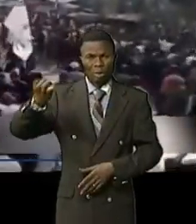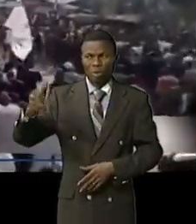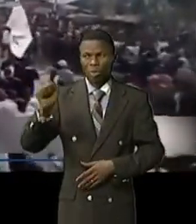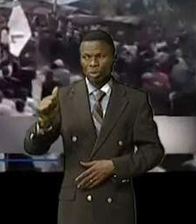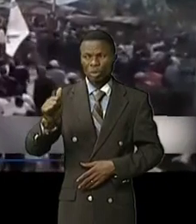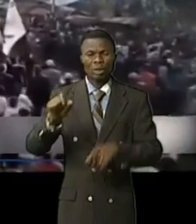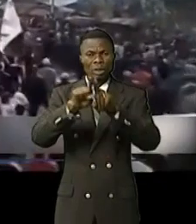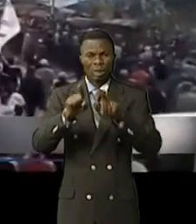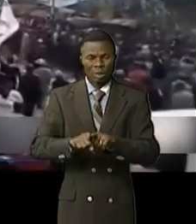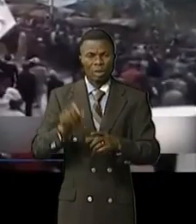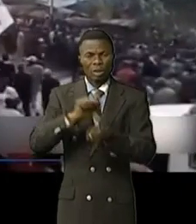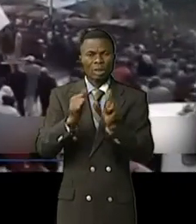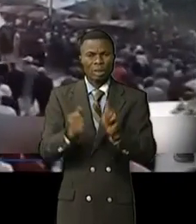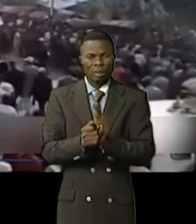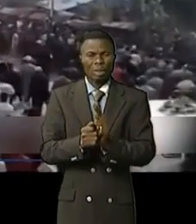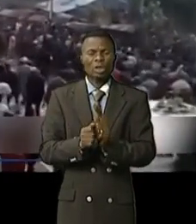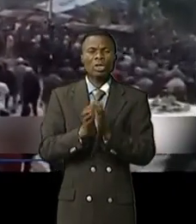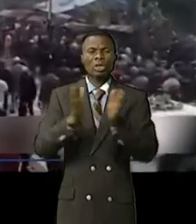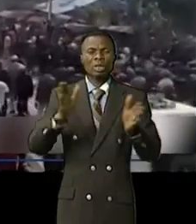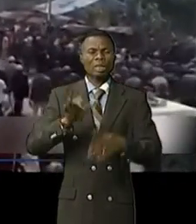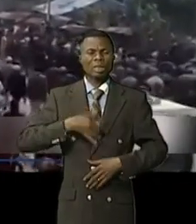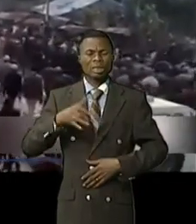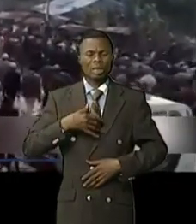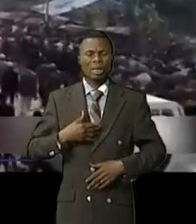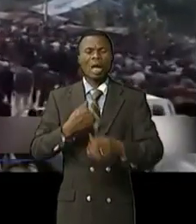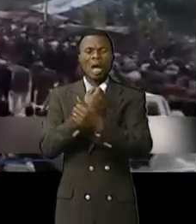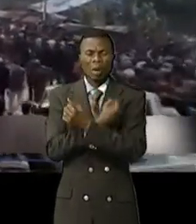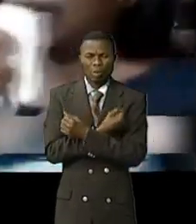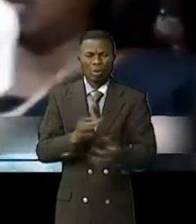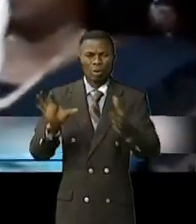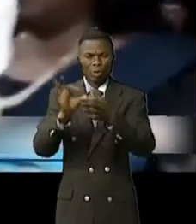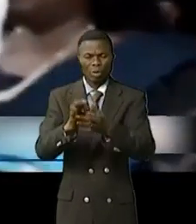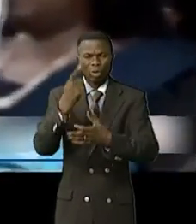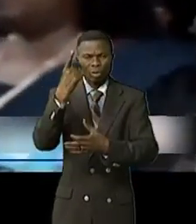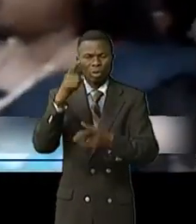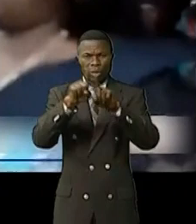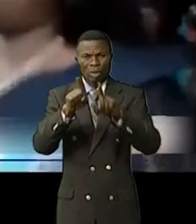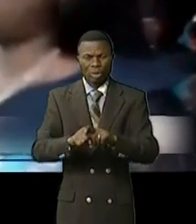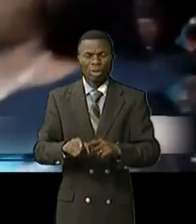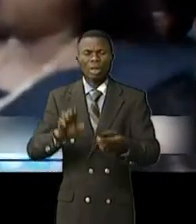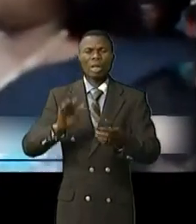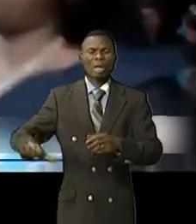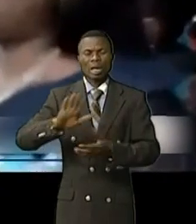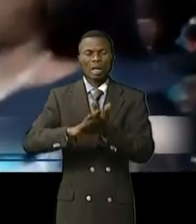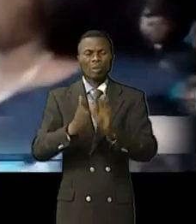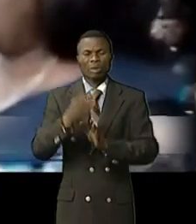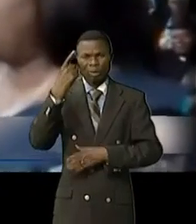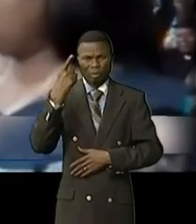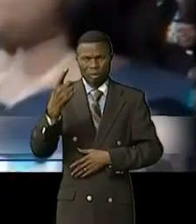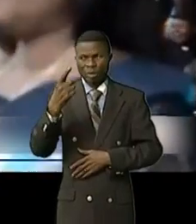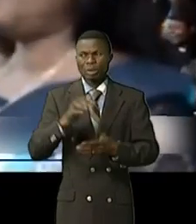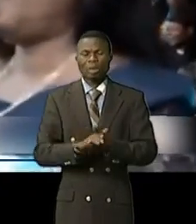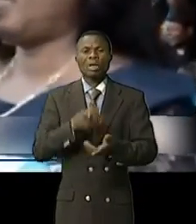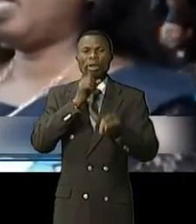Congo sur la quasi-totalité des sentiments de solidarité, de cohésion et de l'unité nationale.